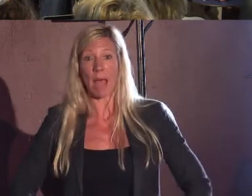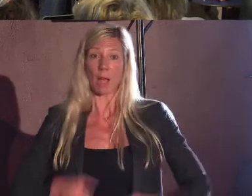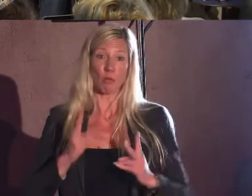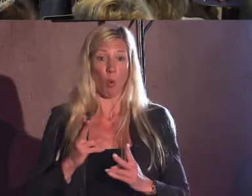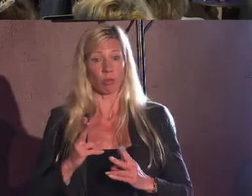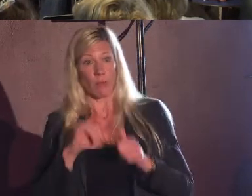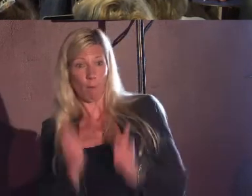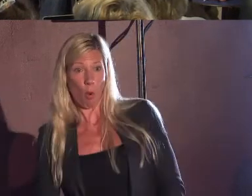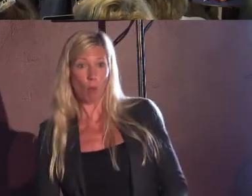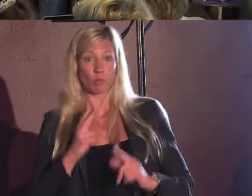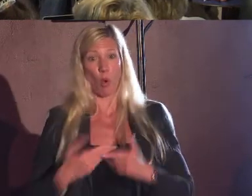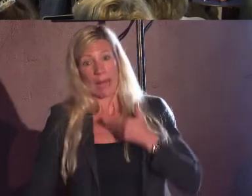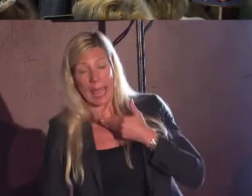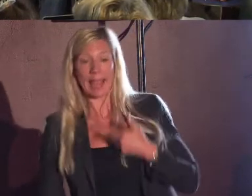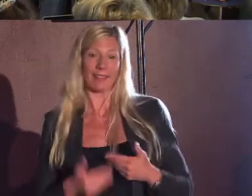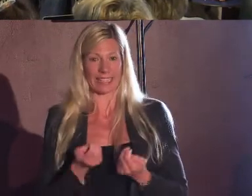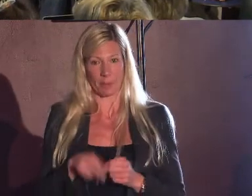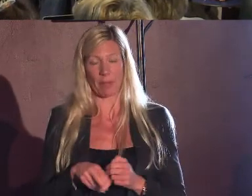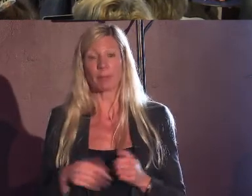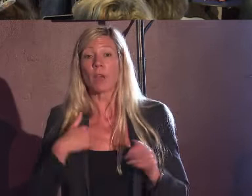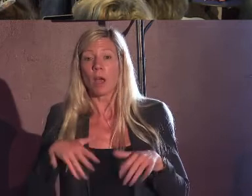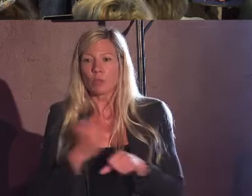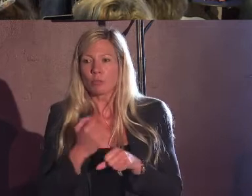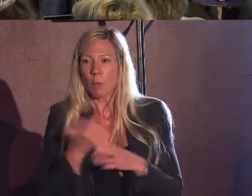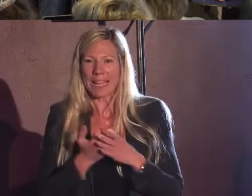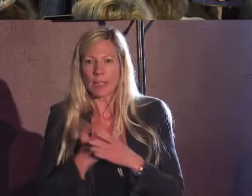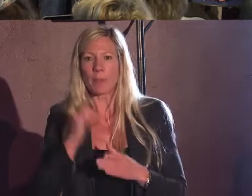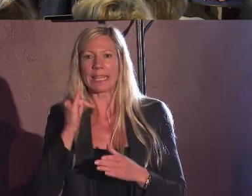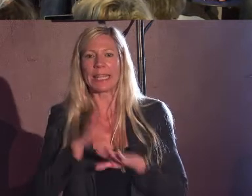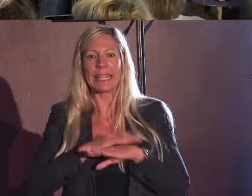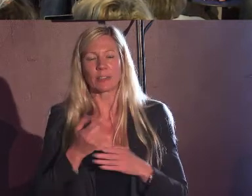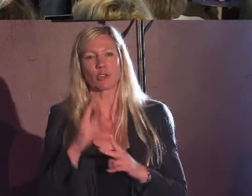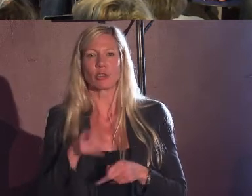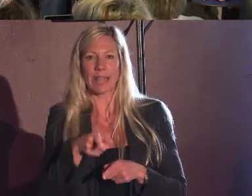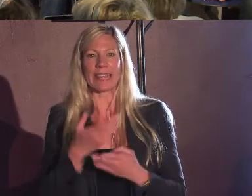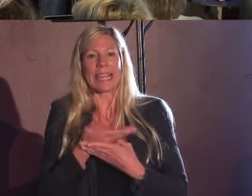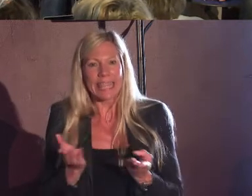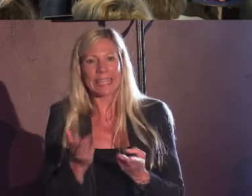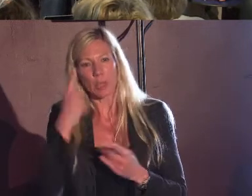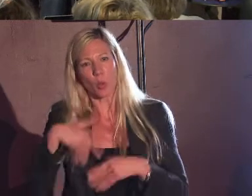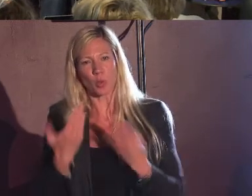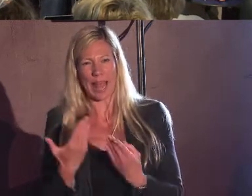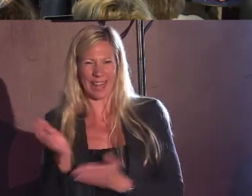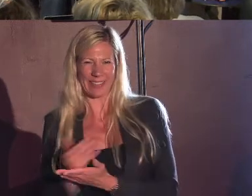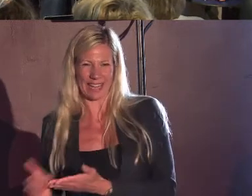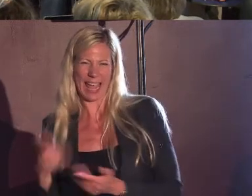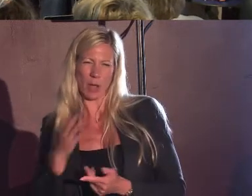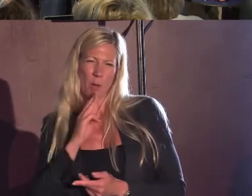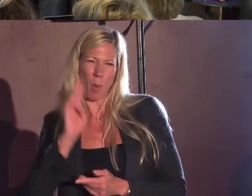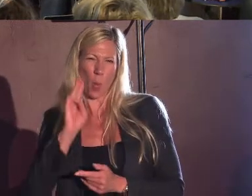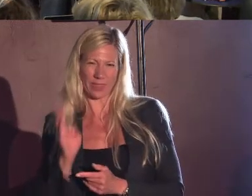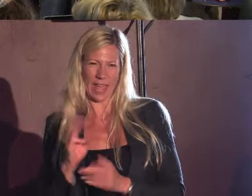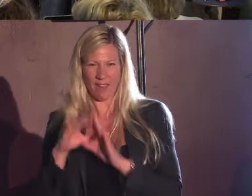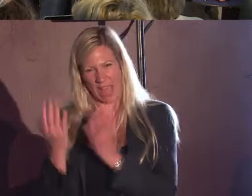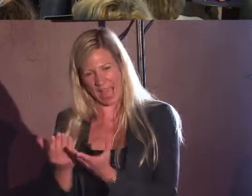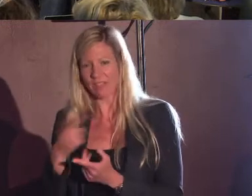här längd. Så att, jag har jobbat inom den icke-kulturella delen, kan man säga. Den här modevärlden som är liksom, vi jobbar